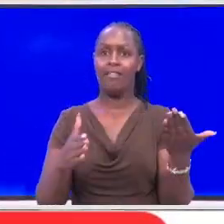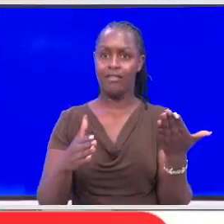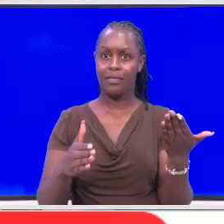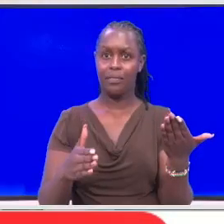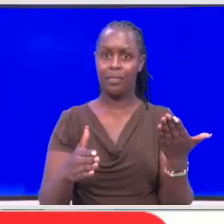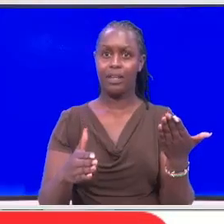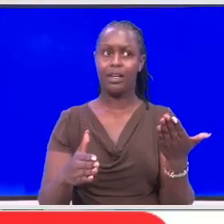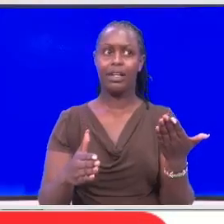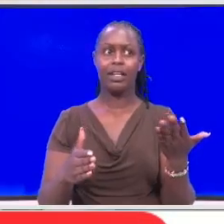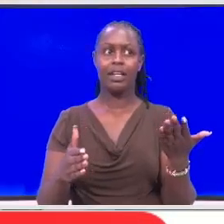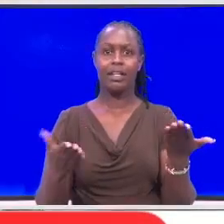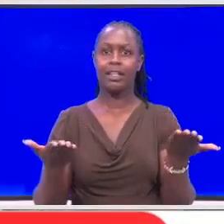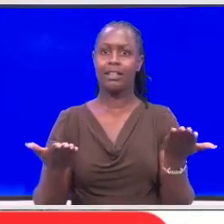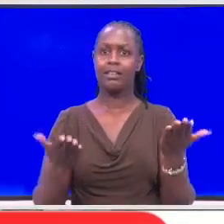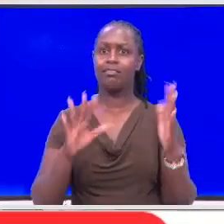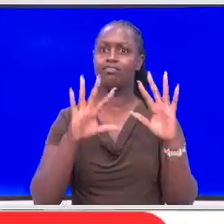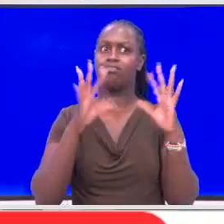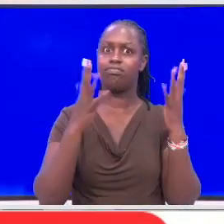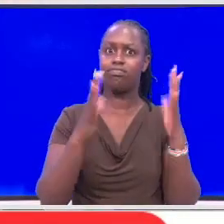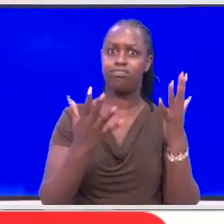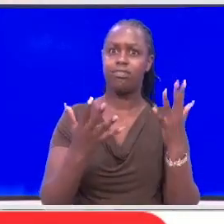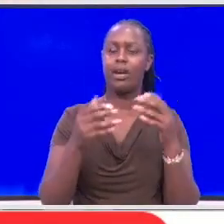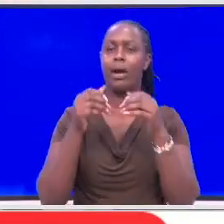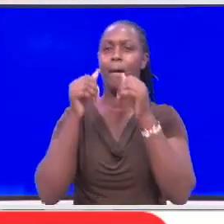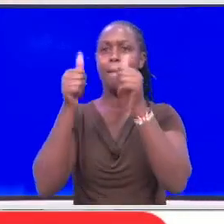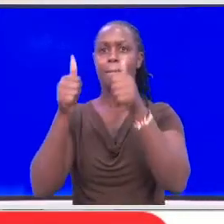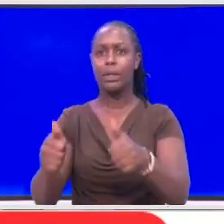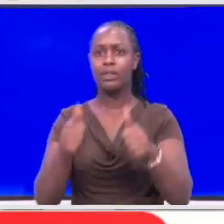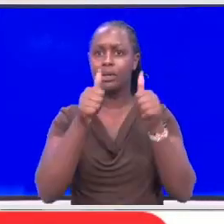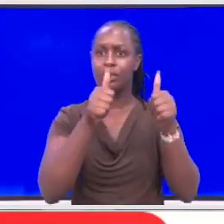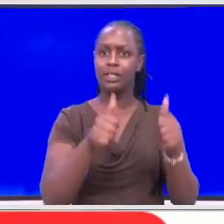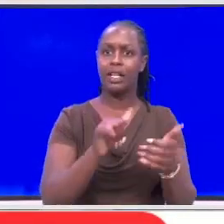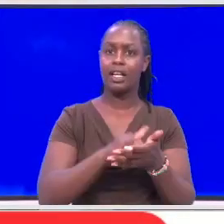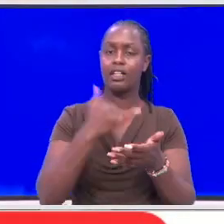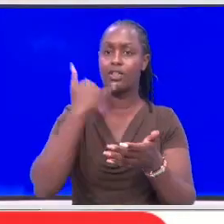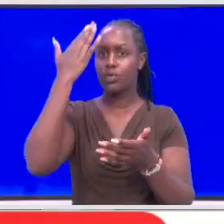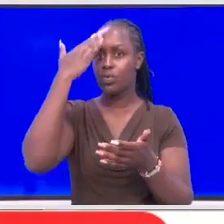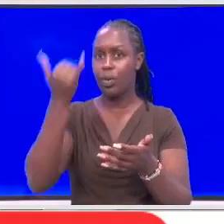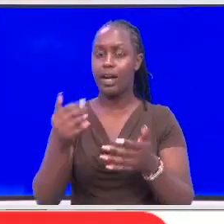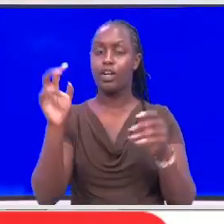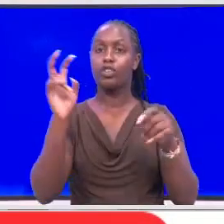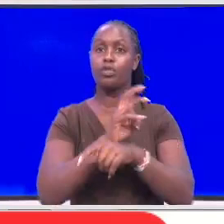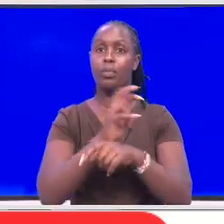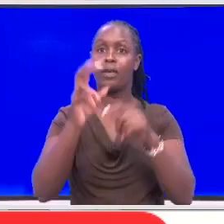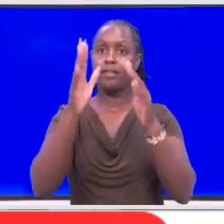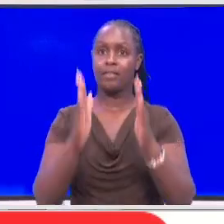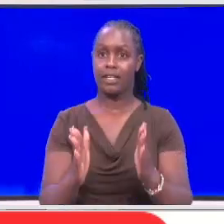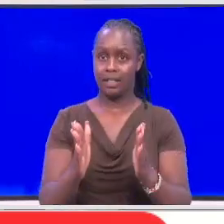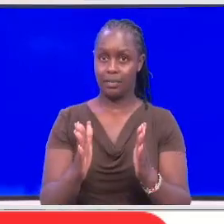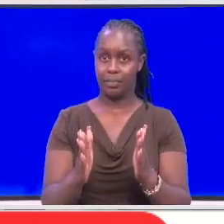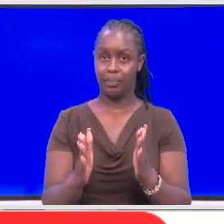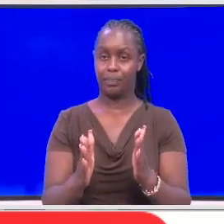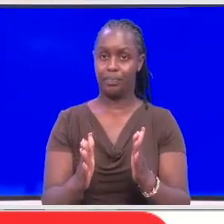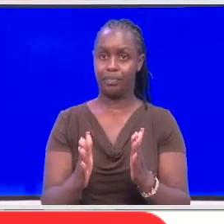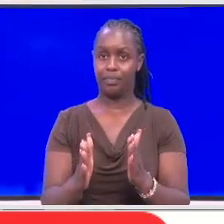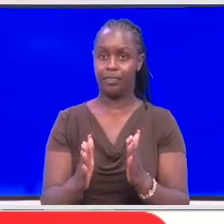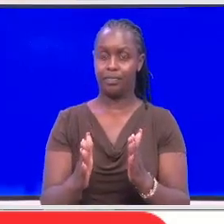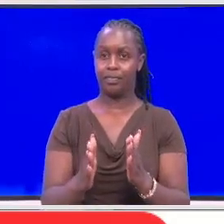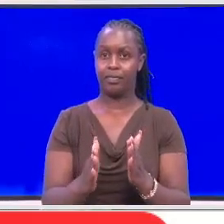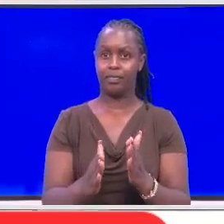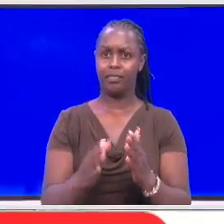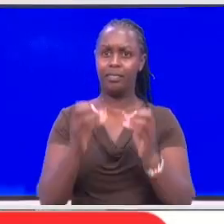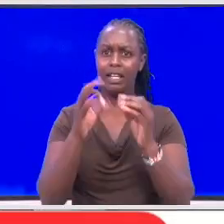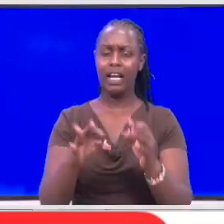are celebrating posting, and that is where our colleagues who are supervisors and invigilators, because you see a paper